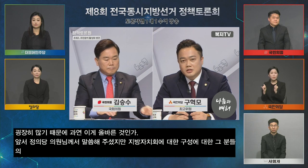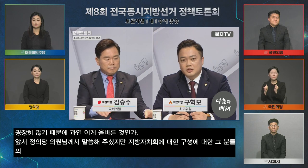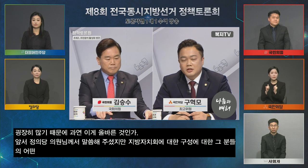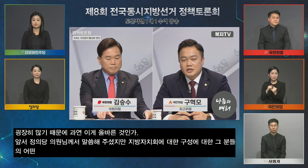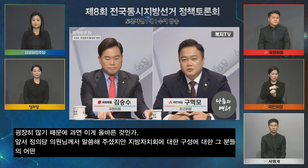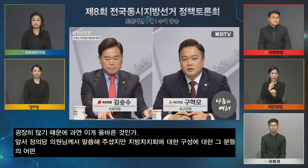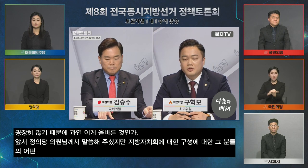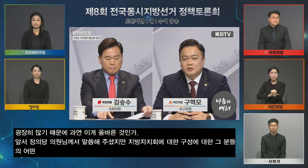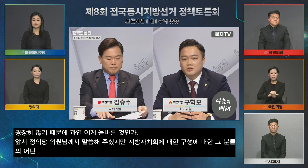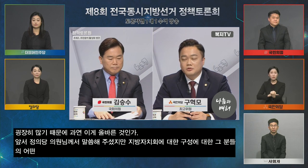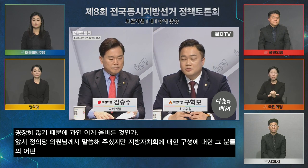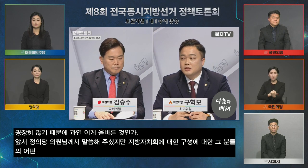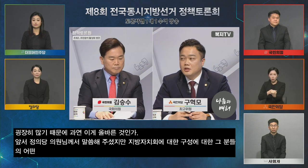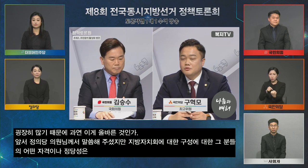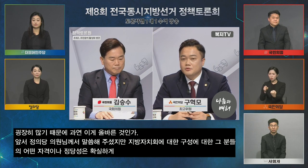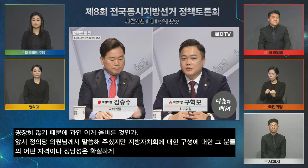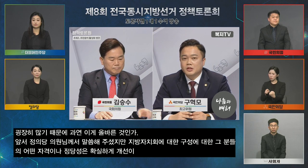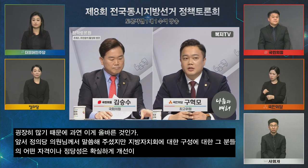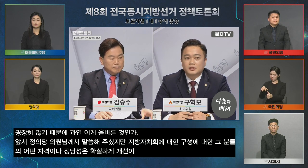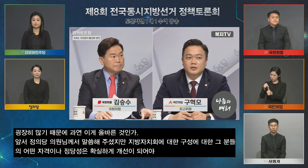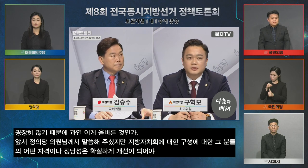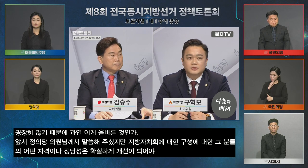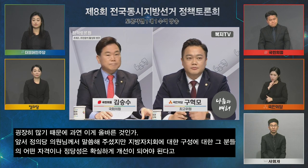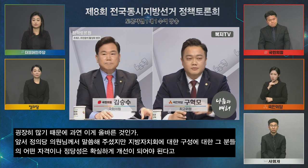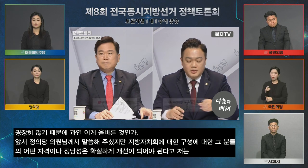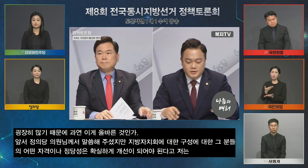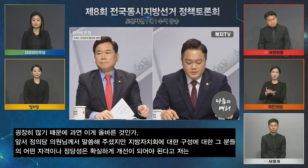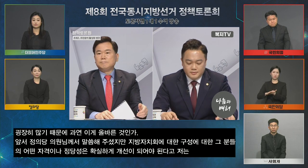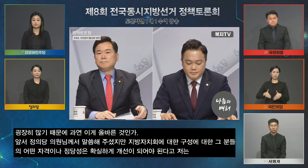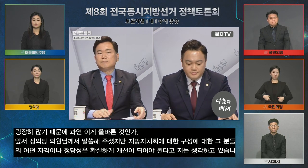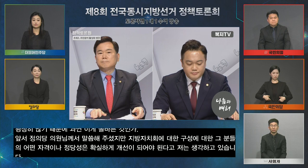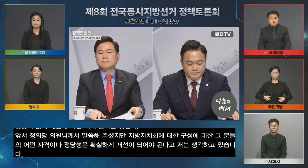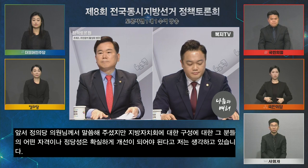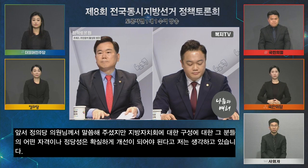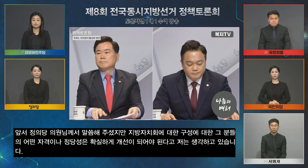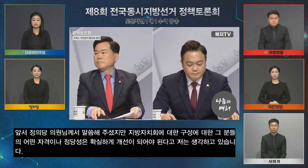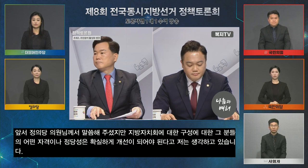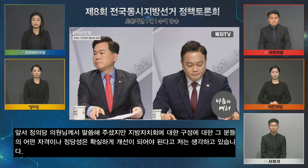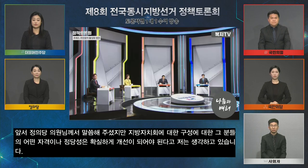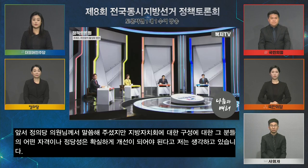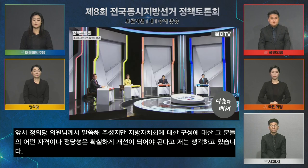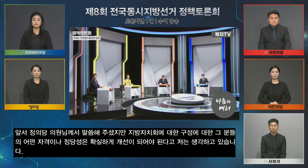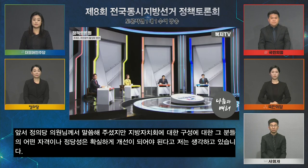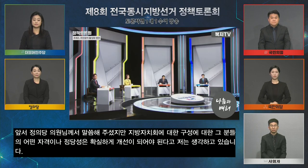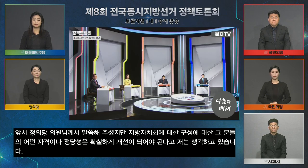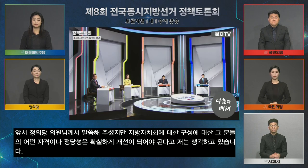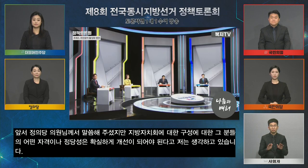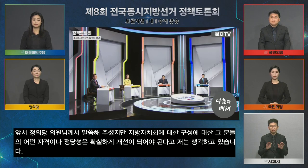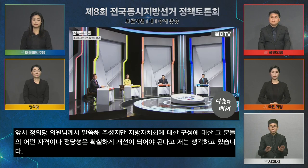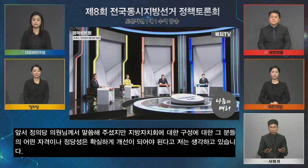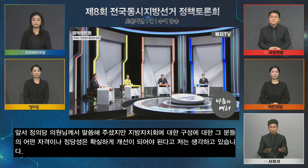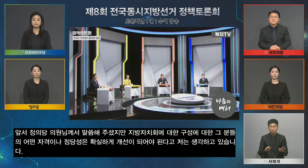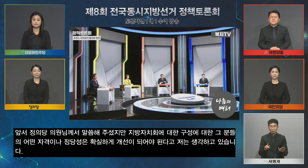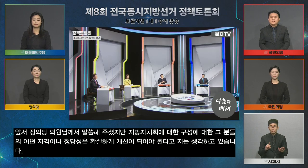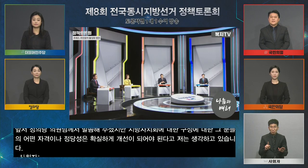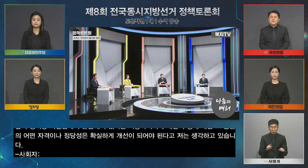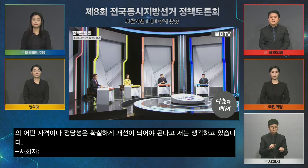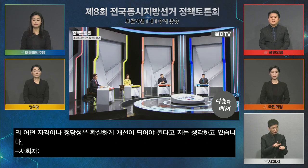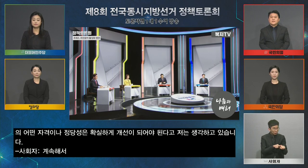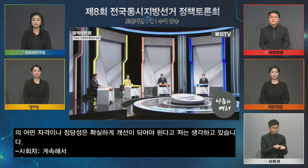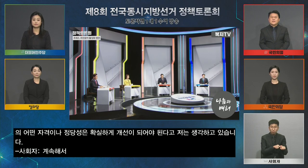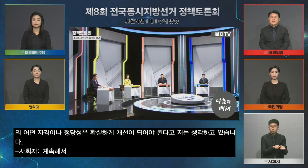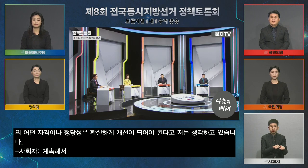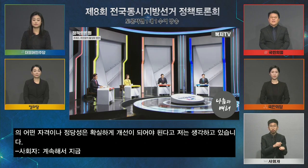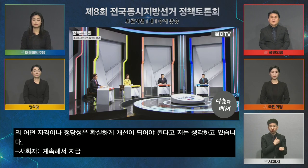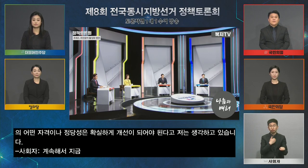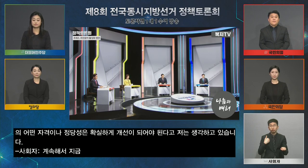확실하게 개선이 되어야 된다고 저는 생각하고 있습니다. 네, 계속해서 지금 각자 시간들을 활용하실